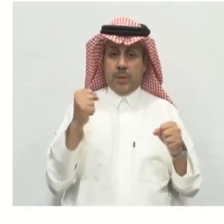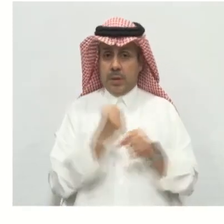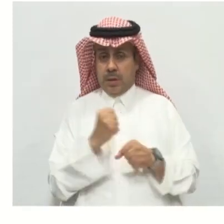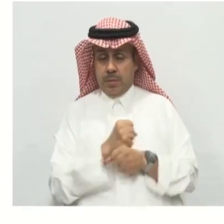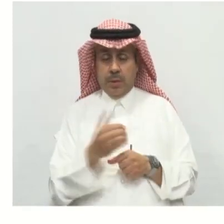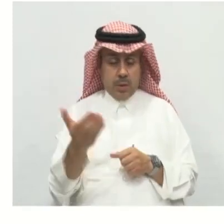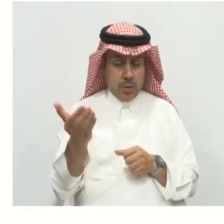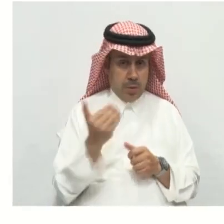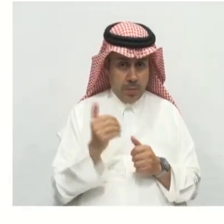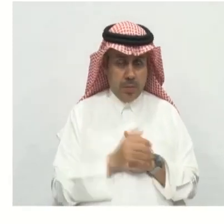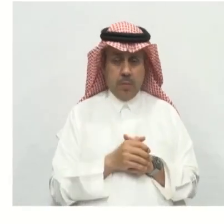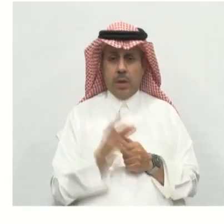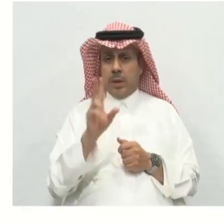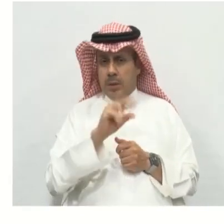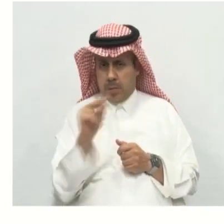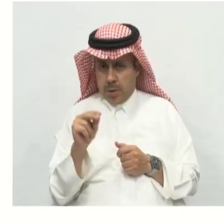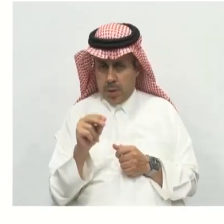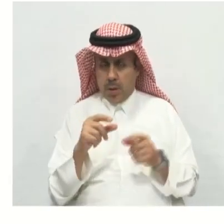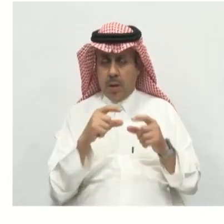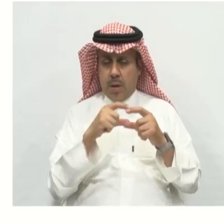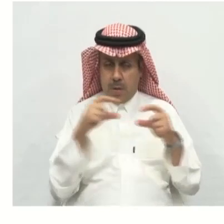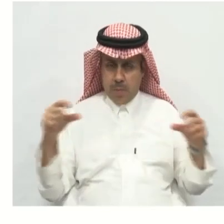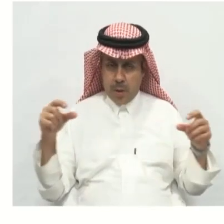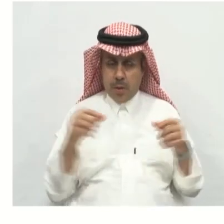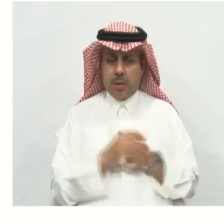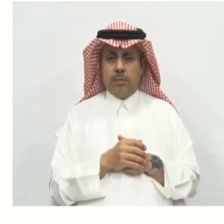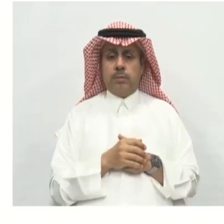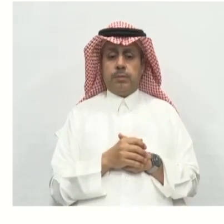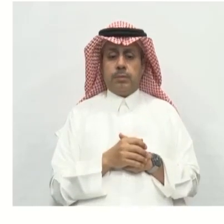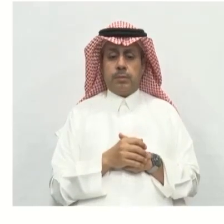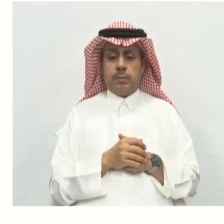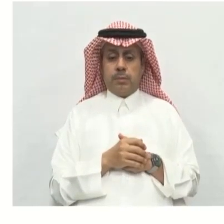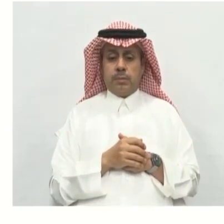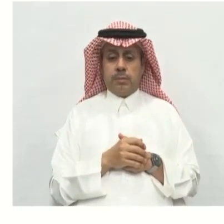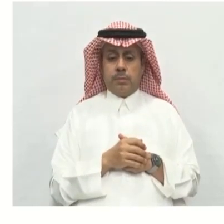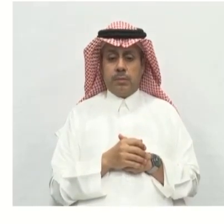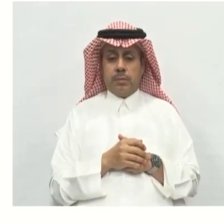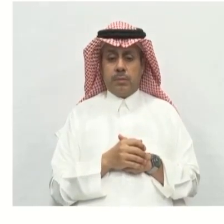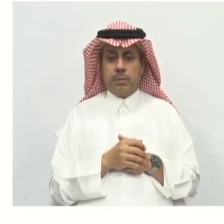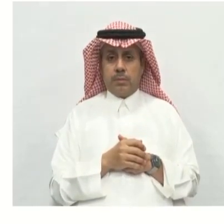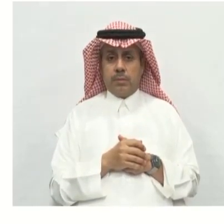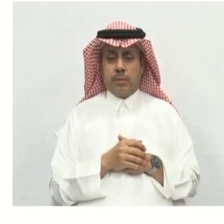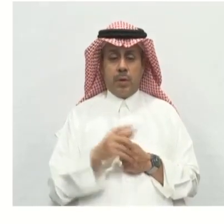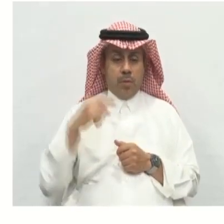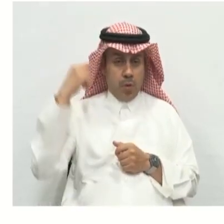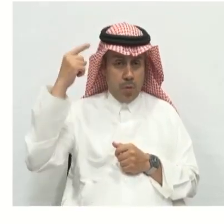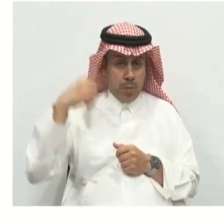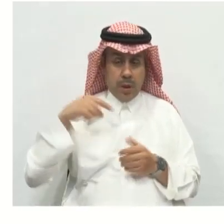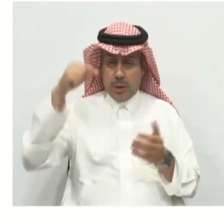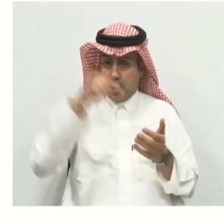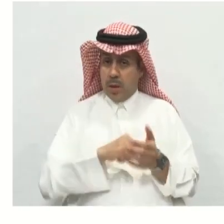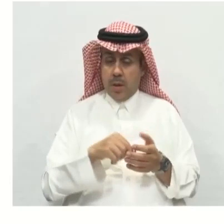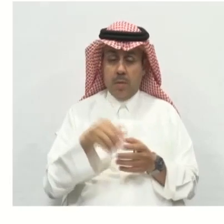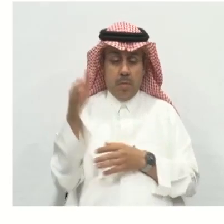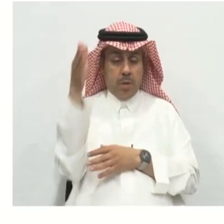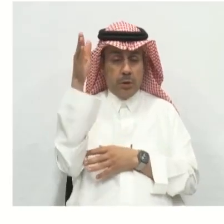تستدعيها لتمثيل عباره باستخدام المتجهات يمكن الان ادخال اداه التمثيل المتجهات في